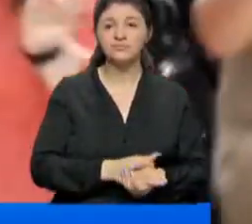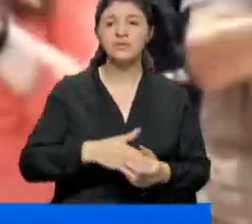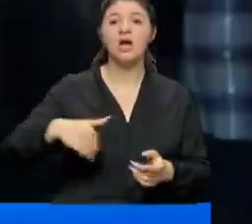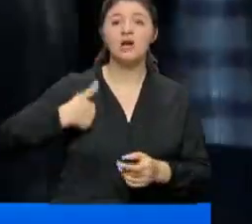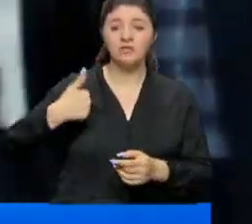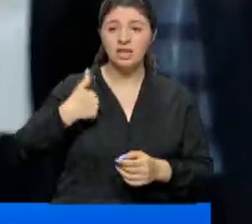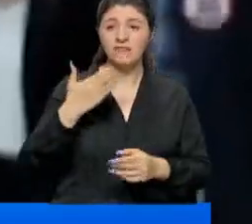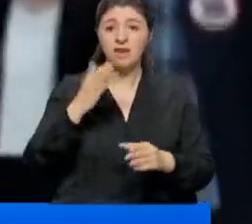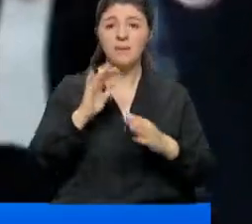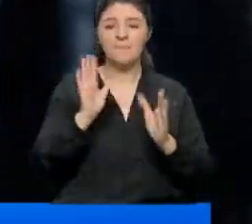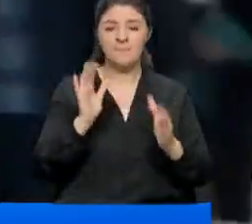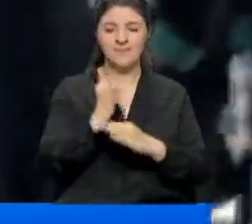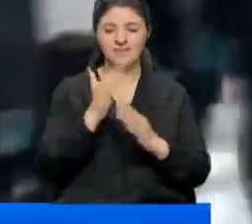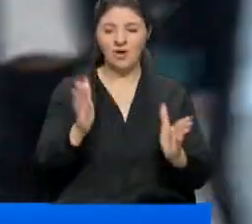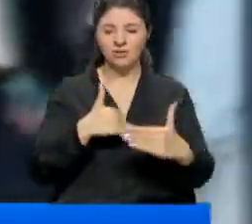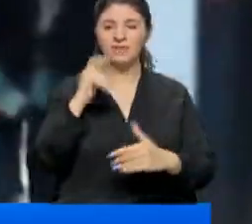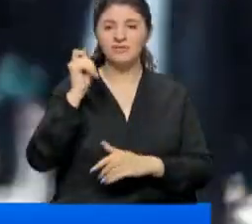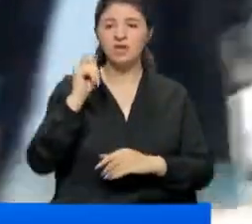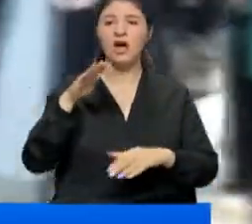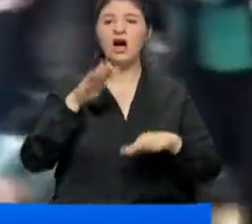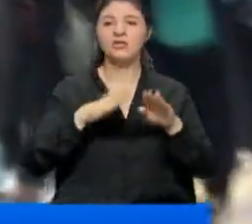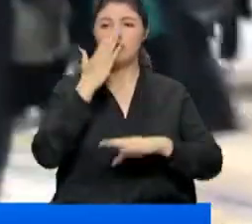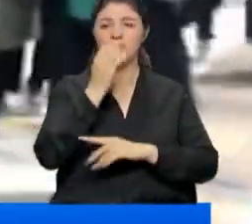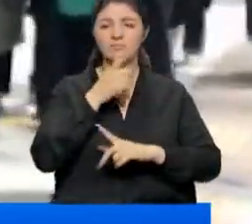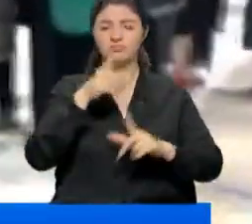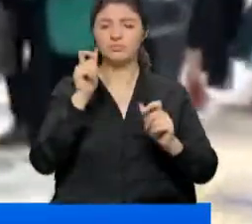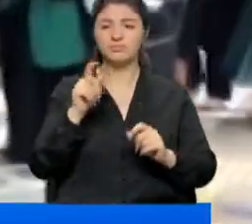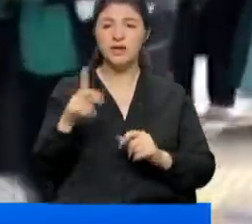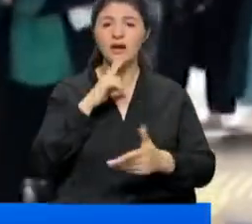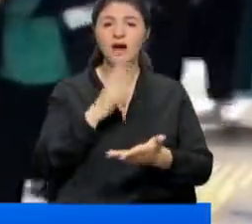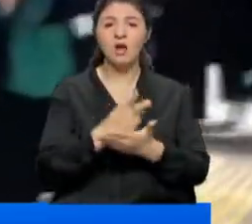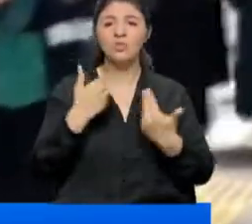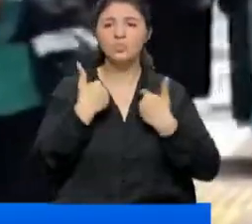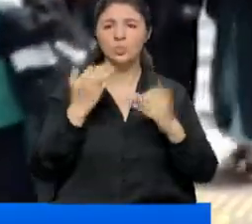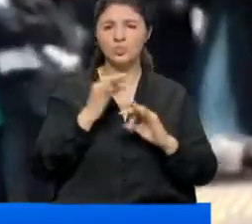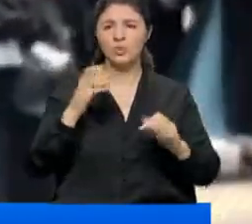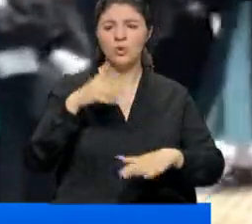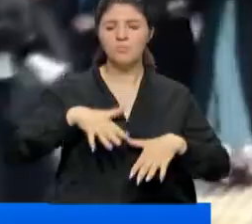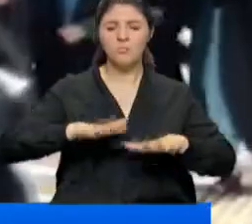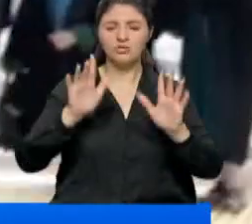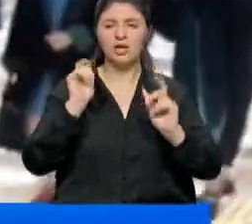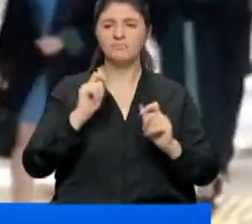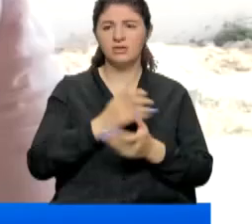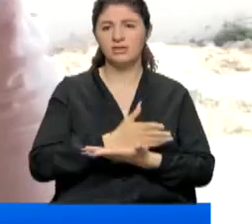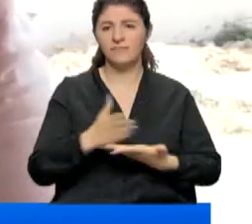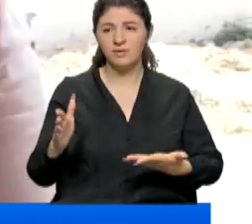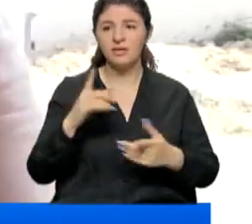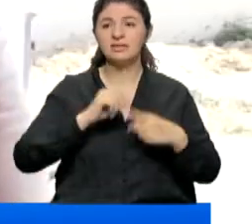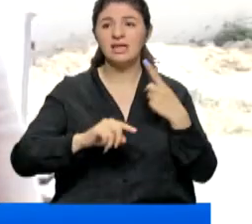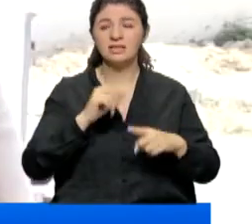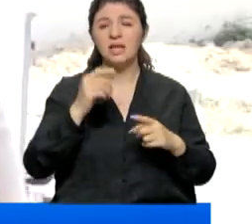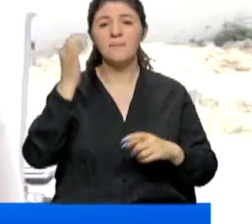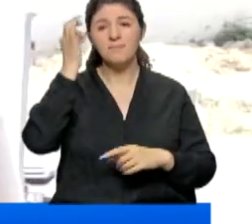avukatlar ve meslek odası temsilcileri Adalet nöbetinden ses yükseltir kararların hukuksuzluğu protesto etmeyi sürdürüyorlar